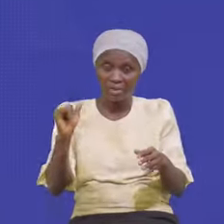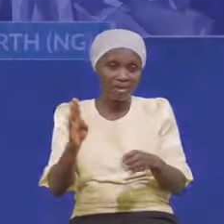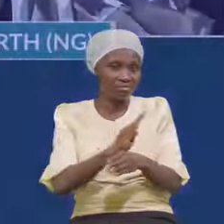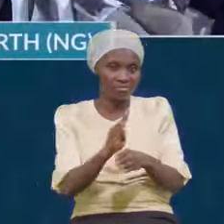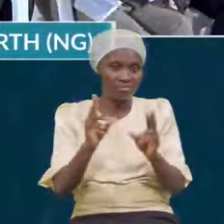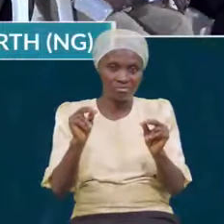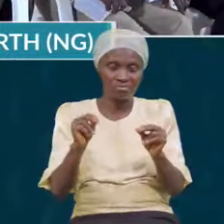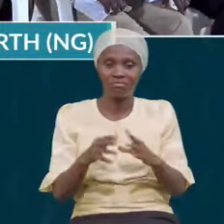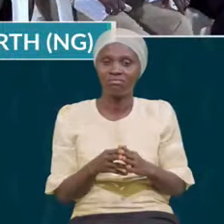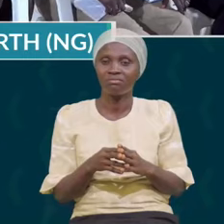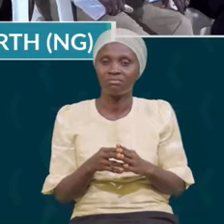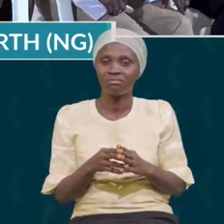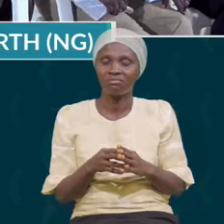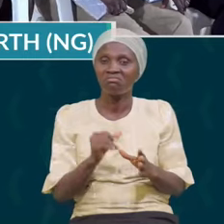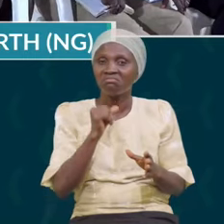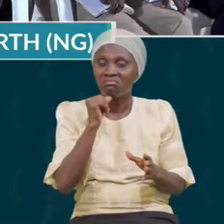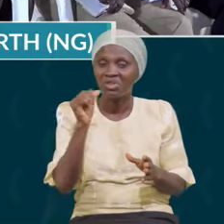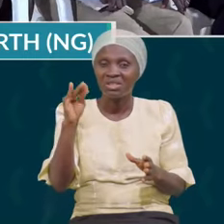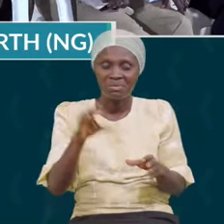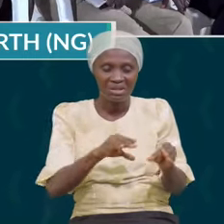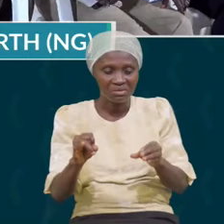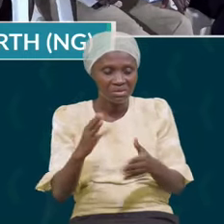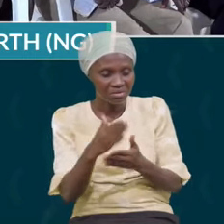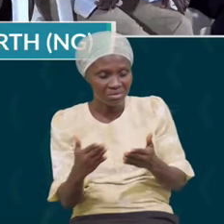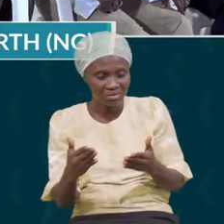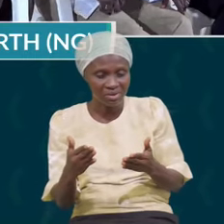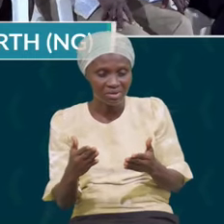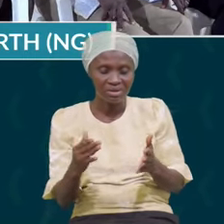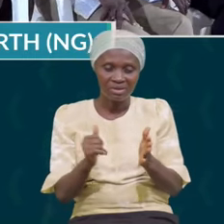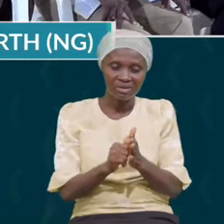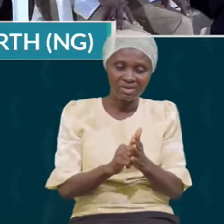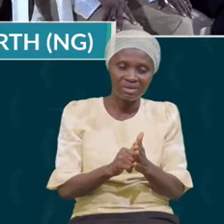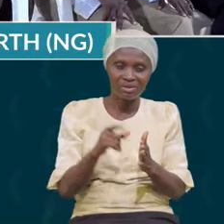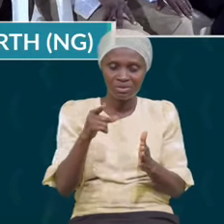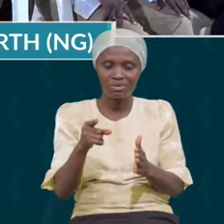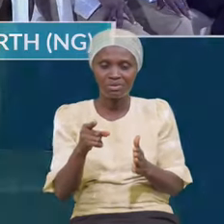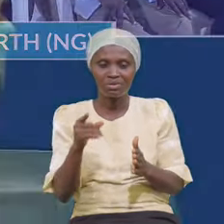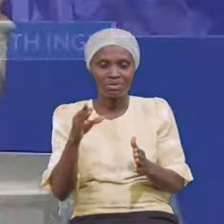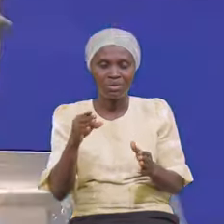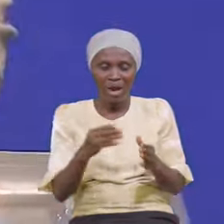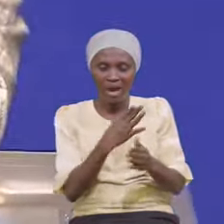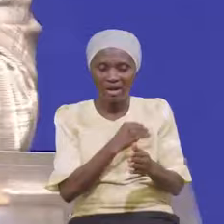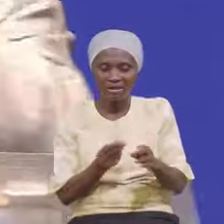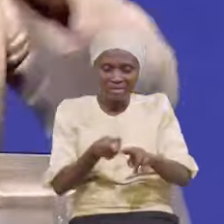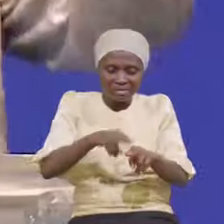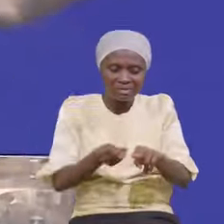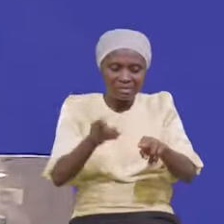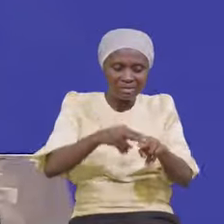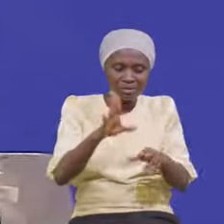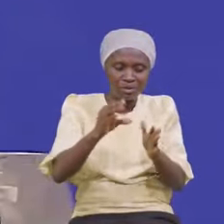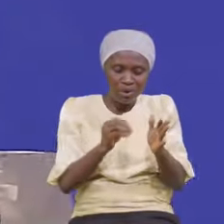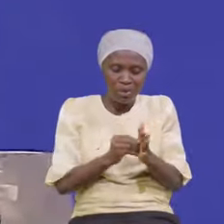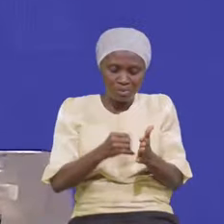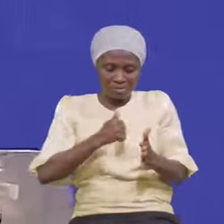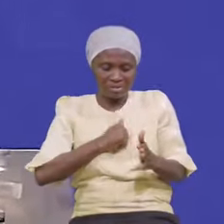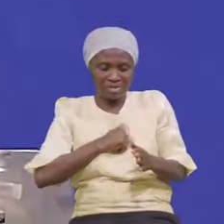శిక్షణ ద్వారా కాదు. Not by doing something, piling up your own good works, and then God, look at